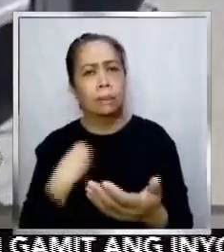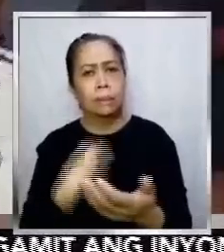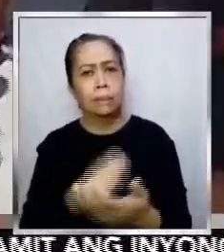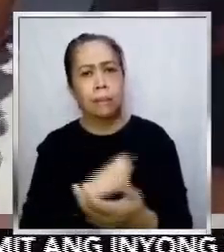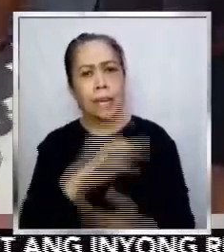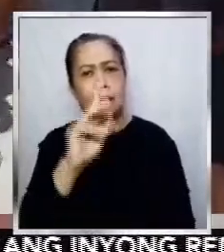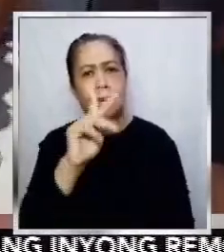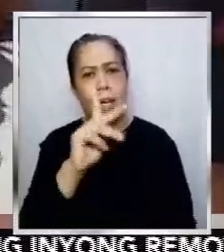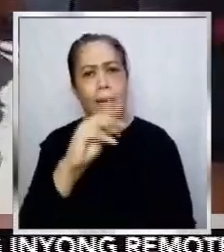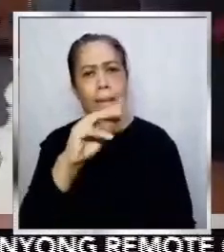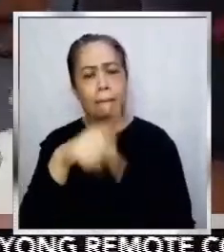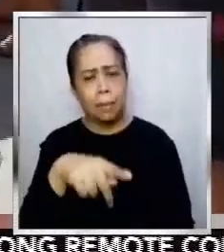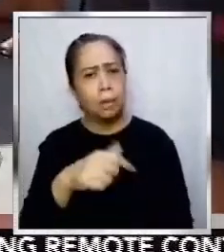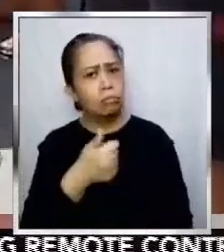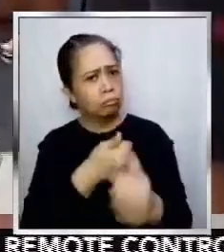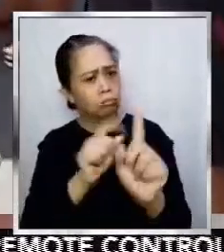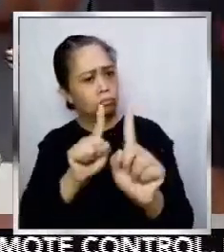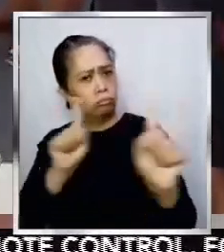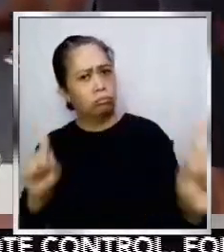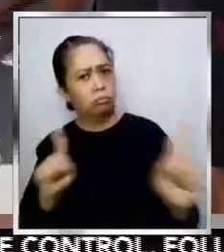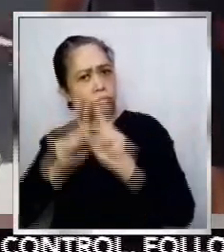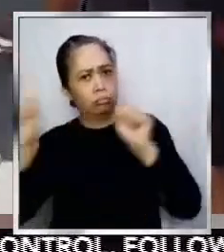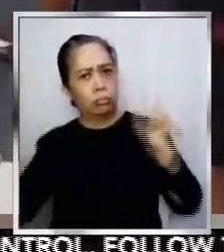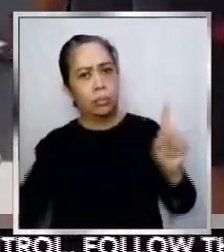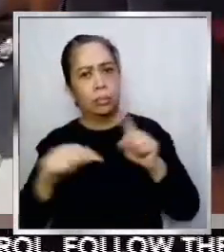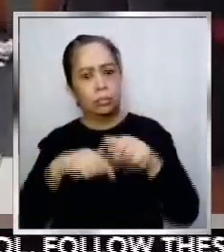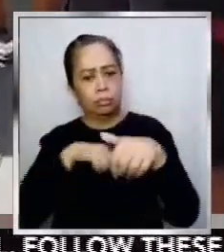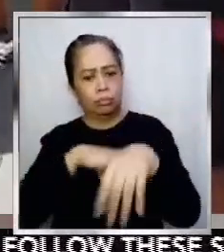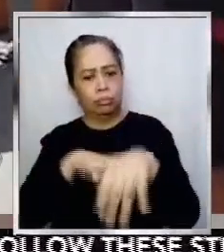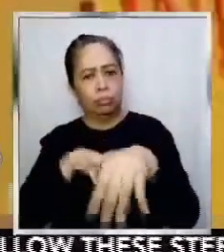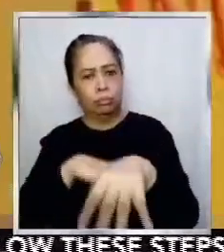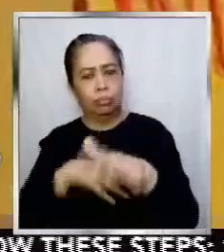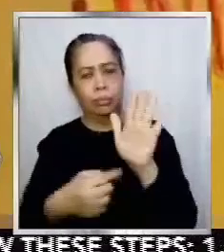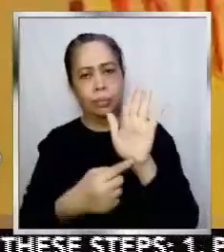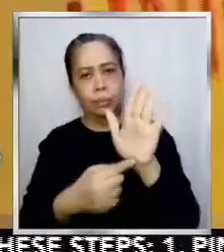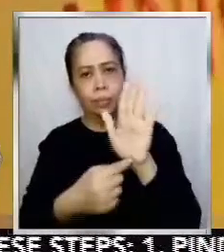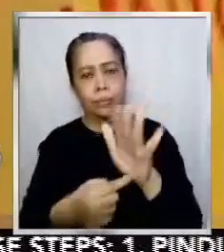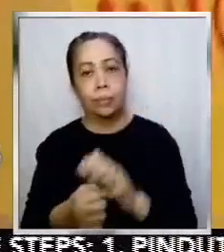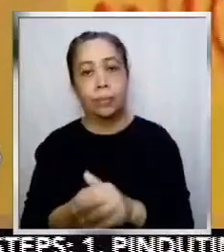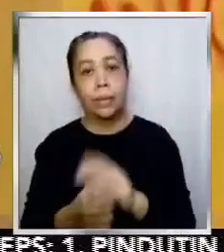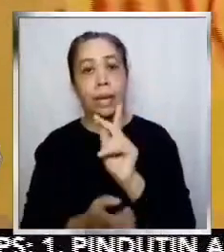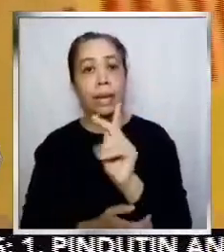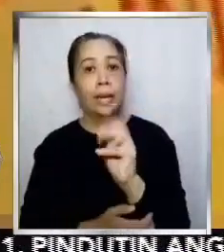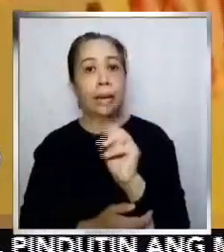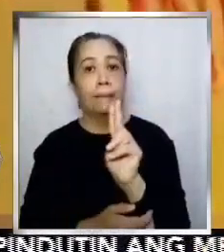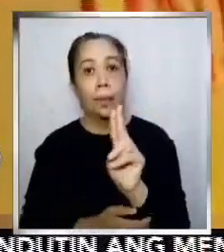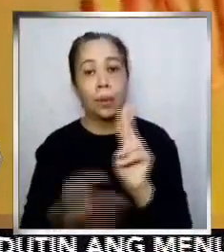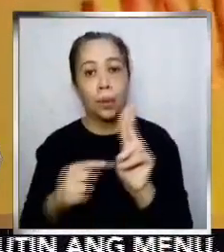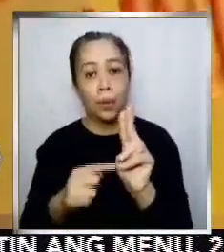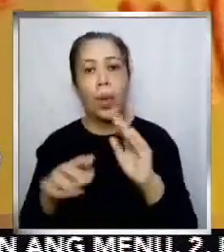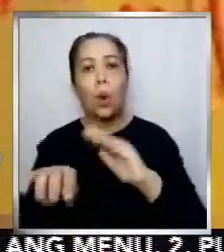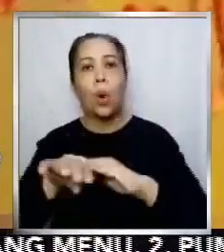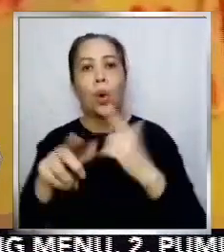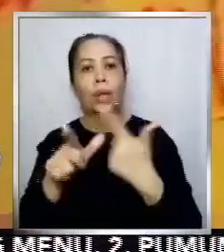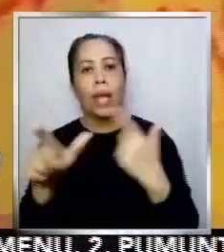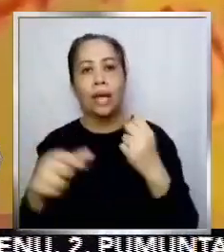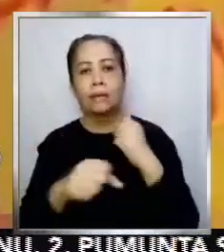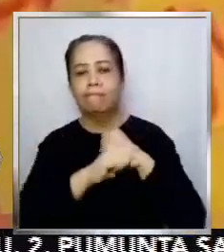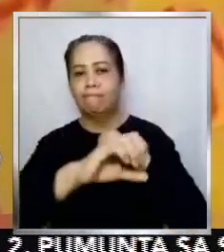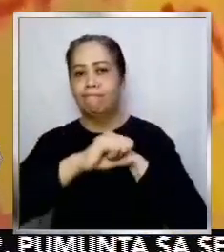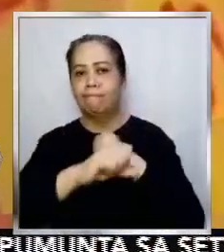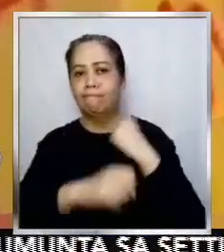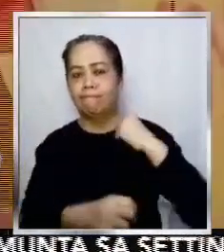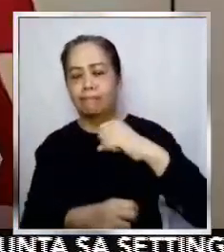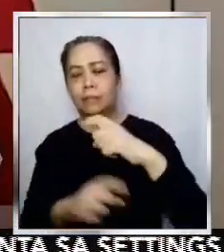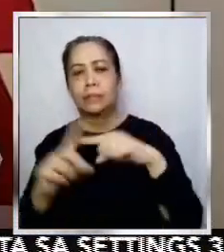Tumalima naman daw sa social distancing ang mga nag-rally. Ang kilosang Mayo 1 naman, nag-online pakikibaka. Ganyan din sa Bataan